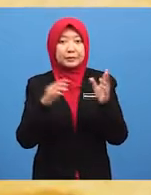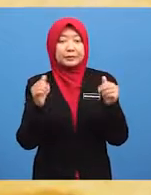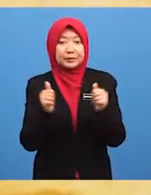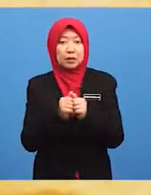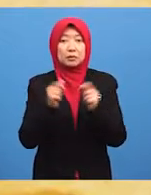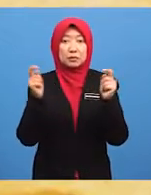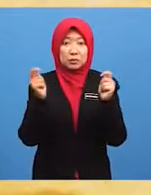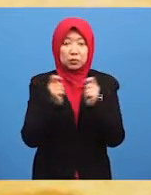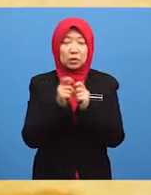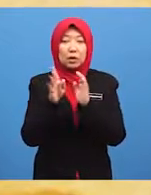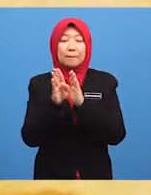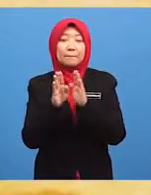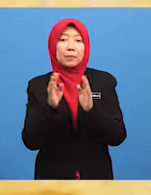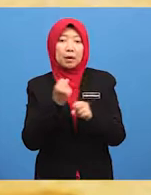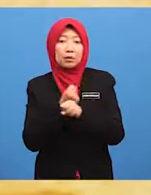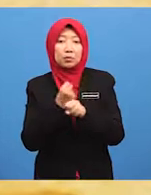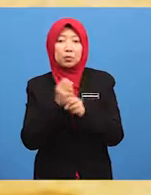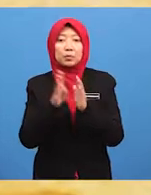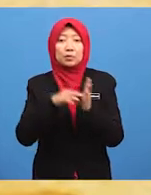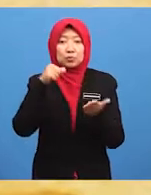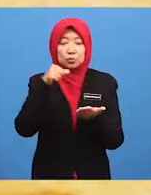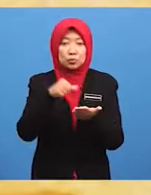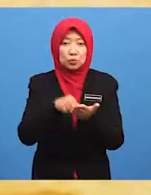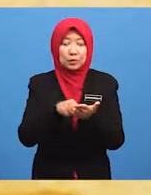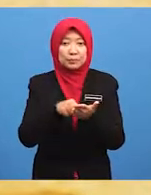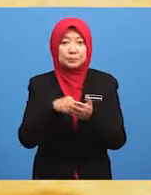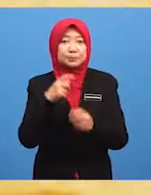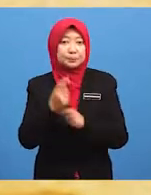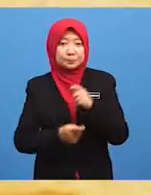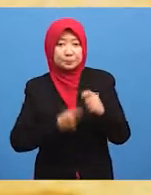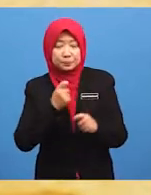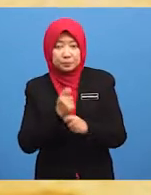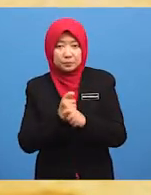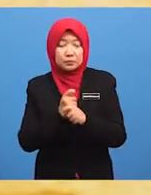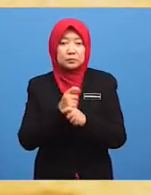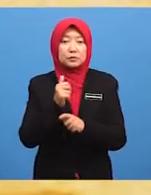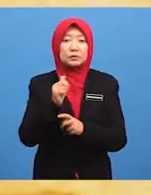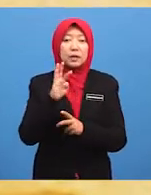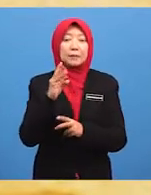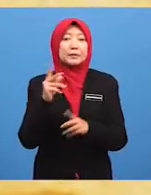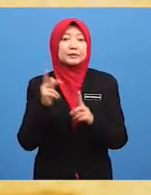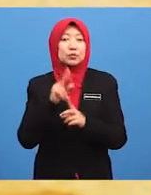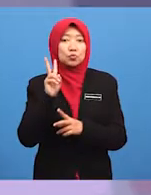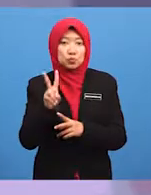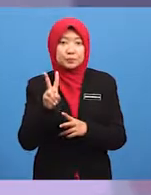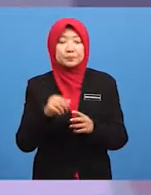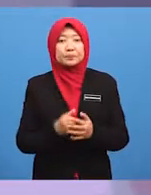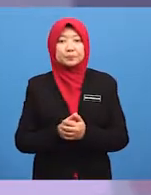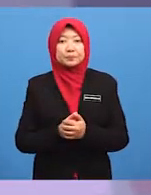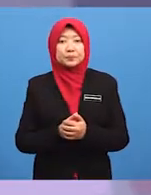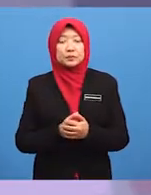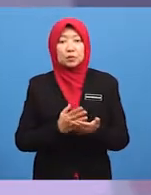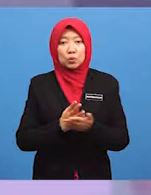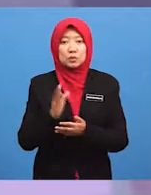dengan penemuan batu bersurat terawal di alam Melayu yang bertarikh abad kedua.